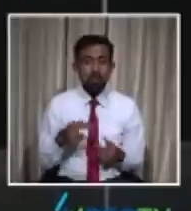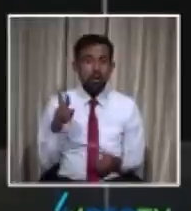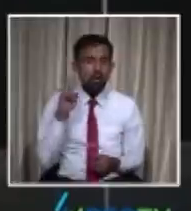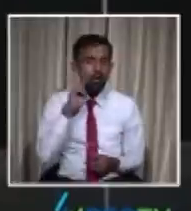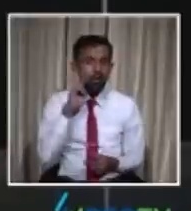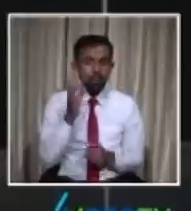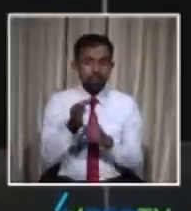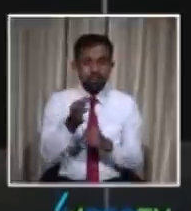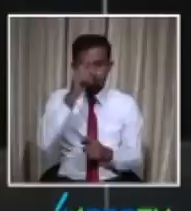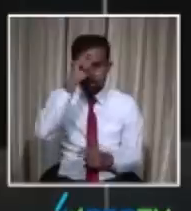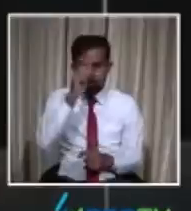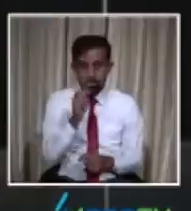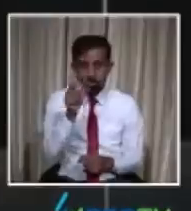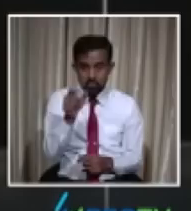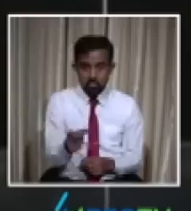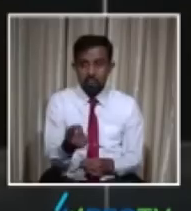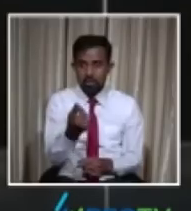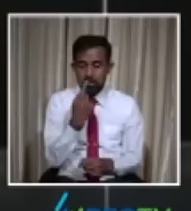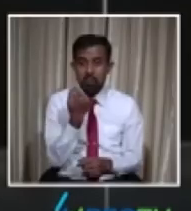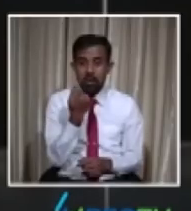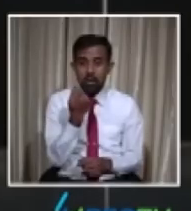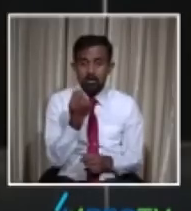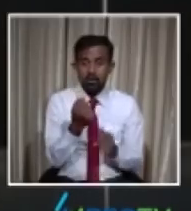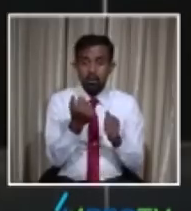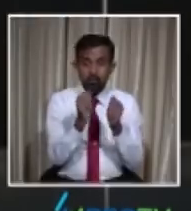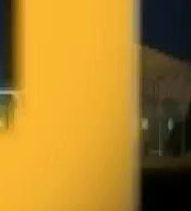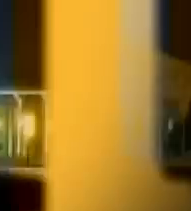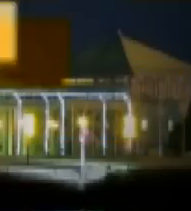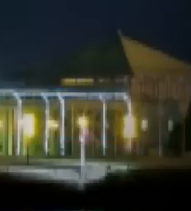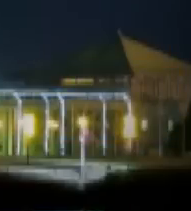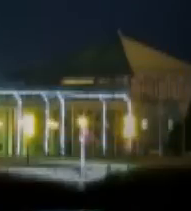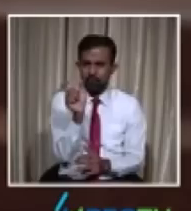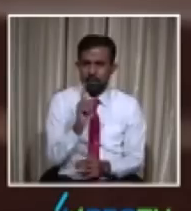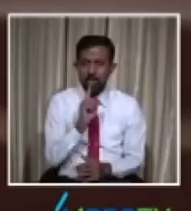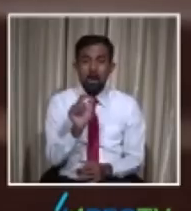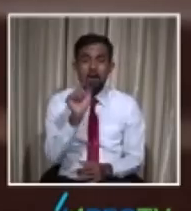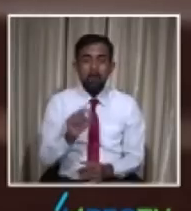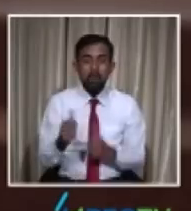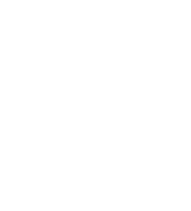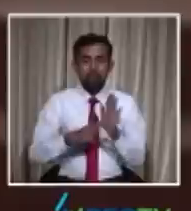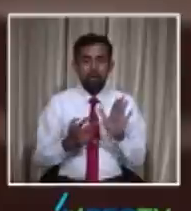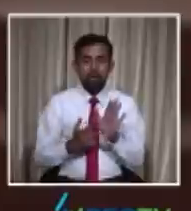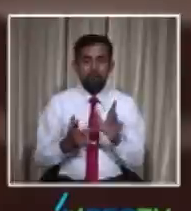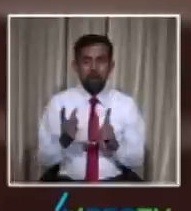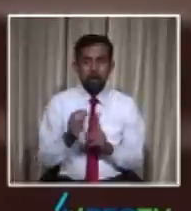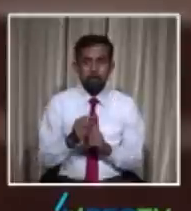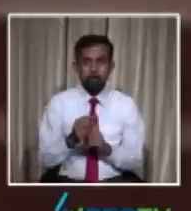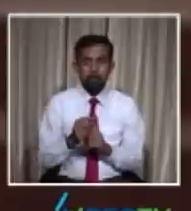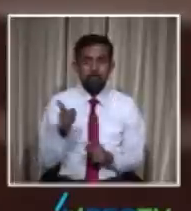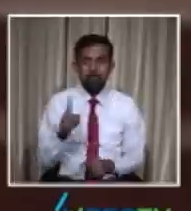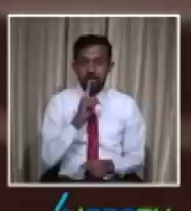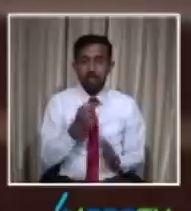වික්‍රමසිංහ ජනාධිපතිතුමා ඉදිරිපත් කරපු ආර්ථික ප්‍රතිපත්තියත් එක්ක එකඟයි ජනතා විග්‍රහ පෙරමුණ අද එයයි